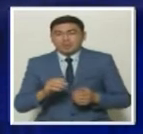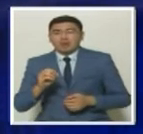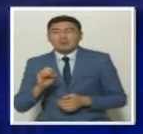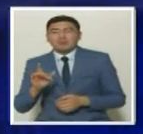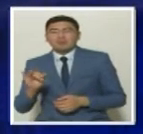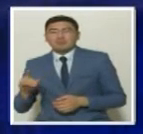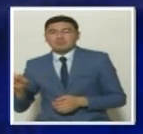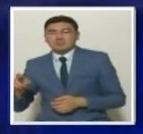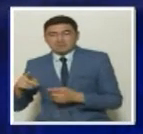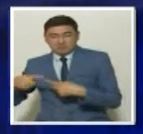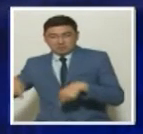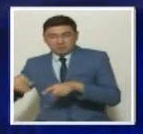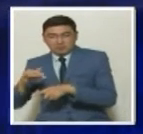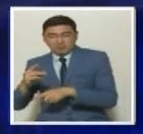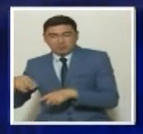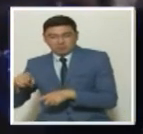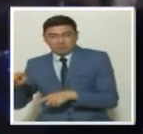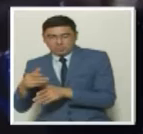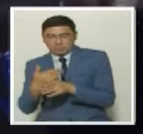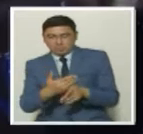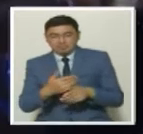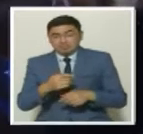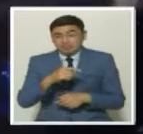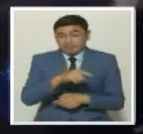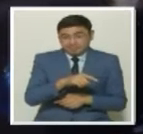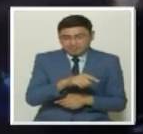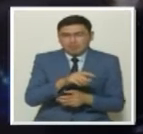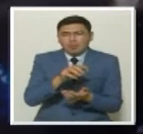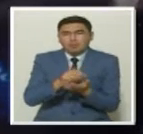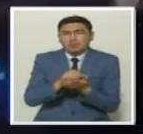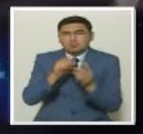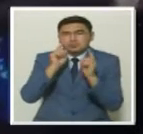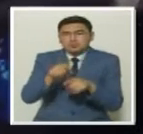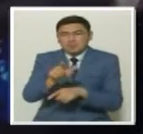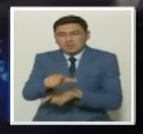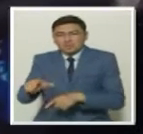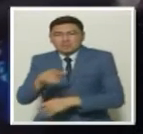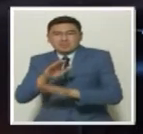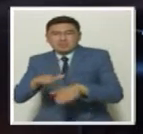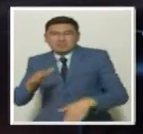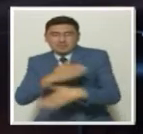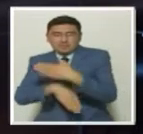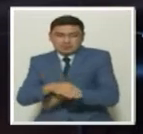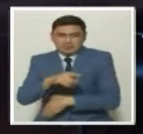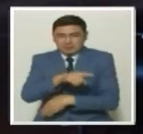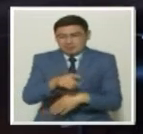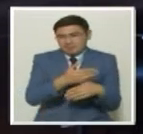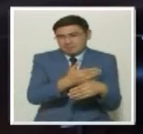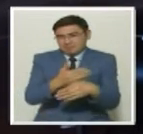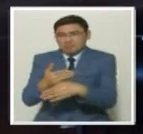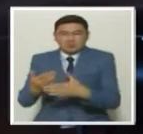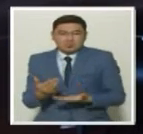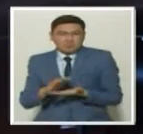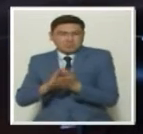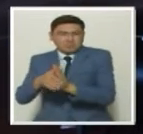«Евразия». Ранее фонд проводил тренинги для логопедов, сейчас для дефектологов и психологов из городов и районов области. Главная